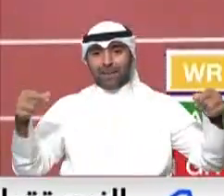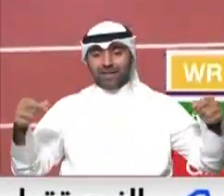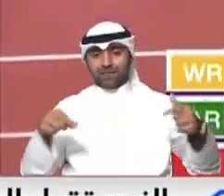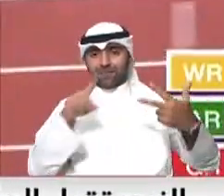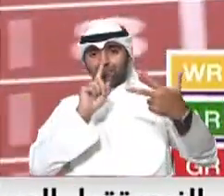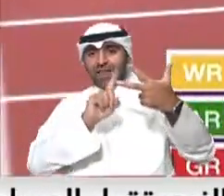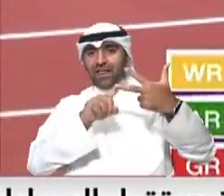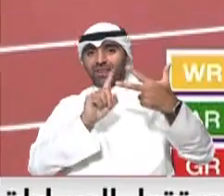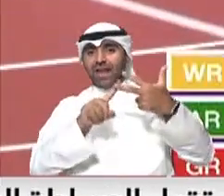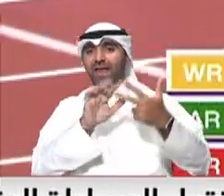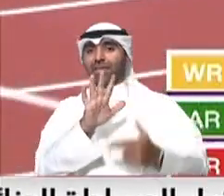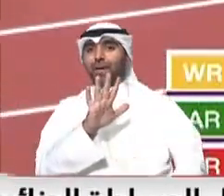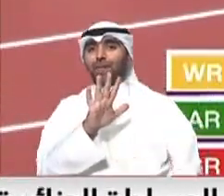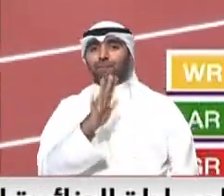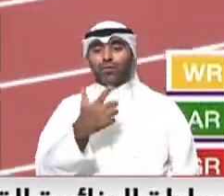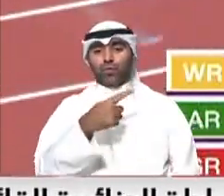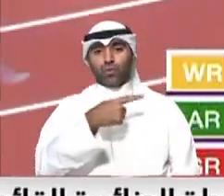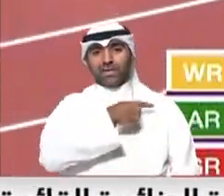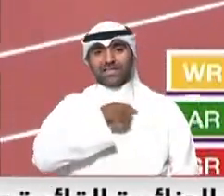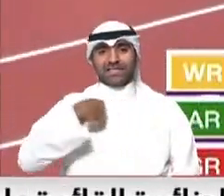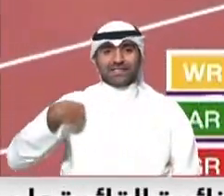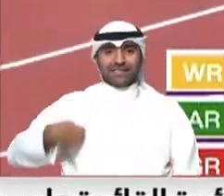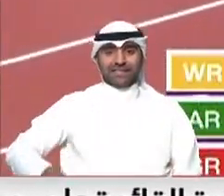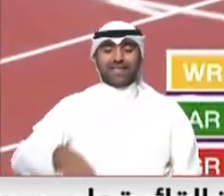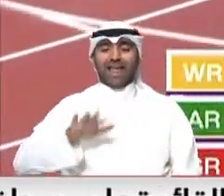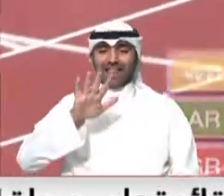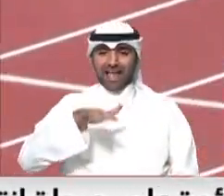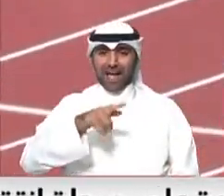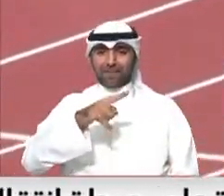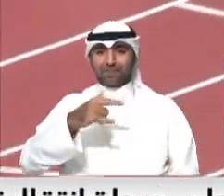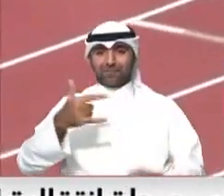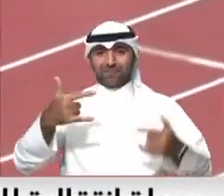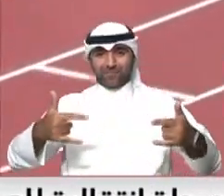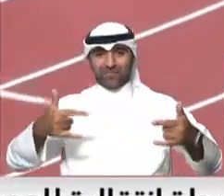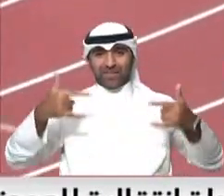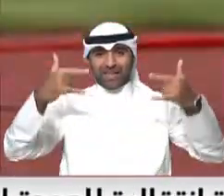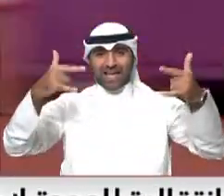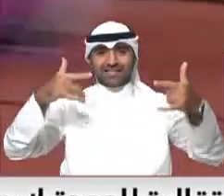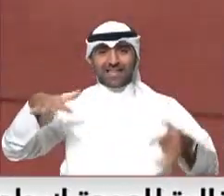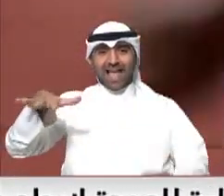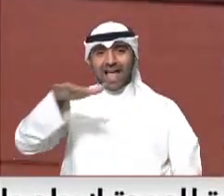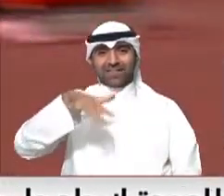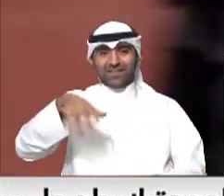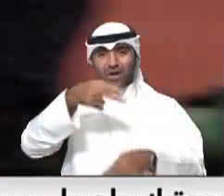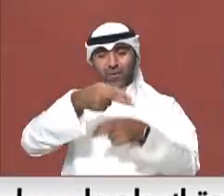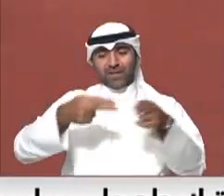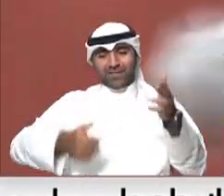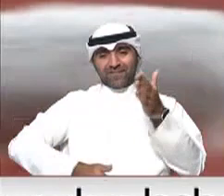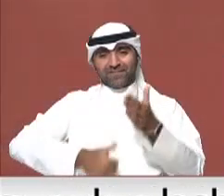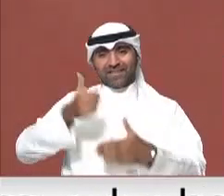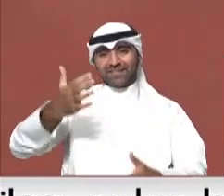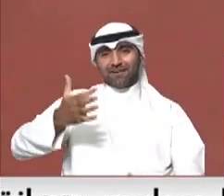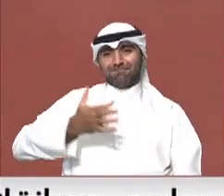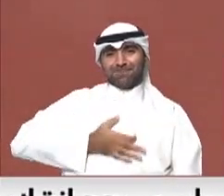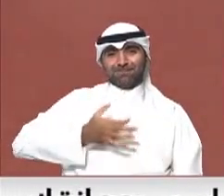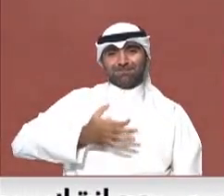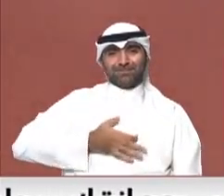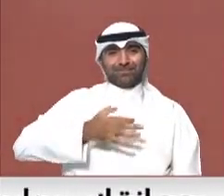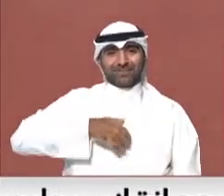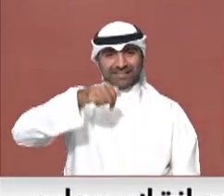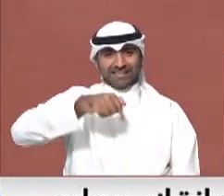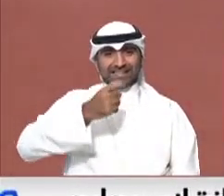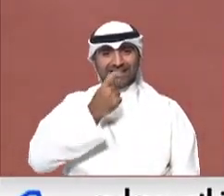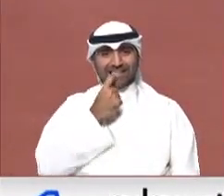13 ثانيه 50 وبهذه الميداليات القاريه رفع اليوحا رصيد الكويت الى ست ميداليات بينها